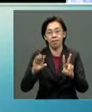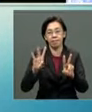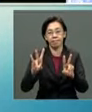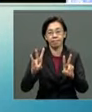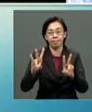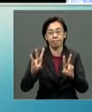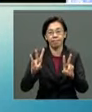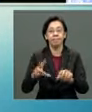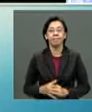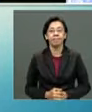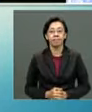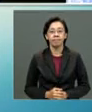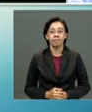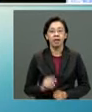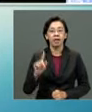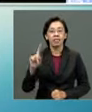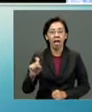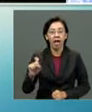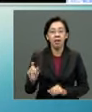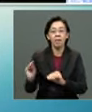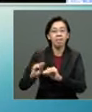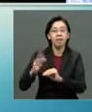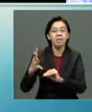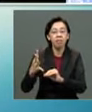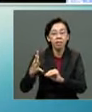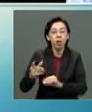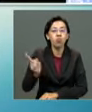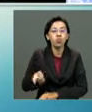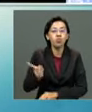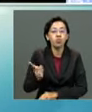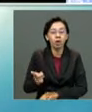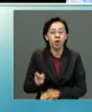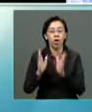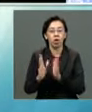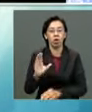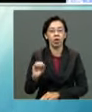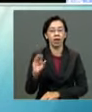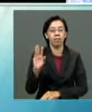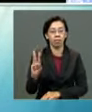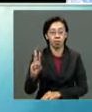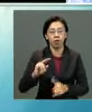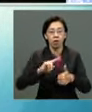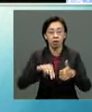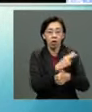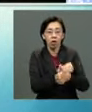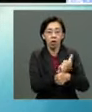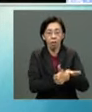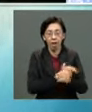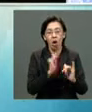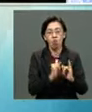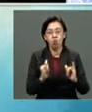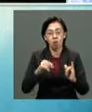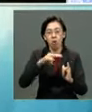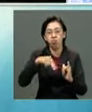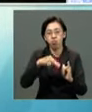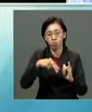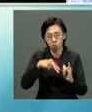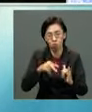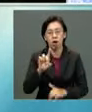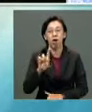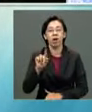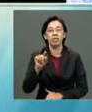2,857 รายแล้วก็เสียชีวิตก็ไม่เพิ่มขึ้นเช่นกันครับยังเป็น56รายรักษาตัวอยู่ในโรงพยาบาลก็เป็น